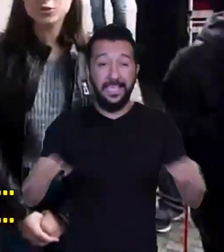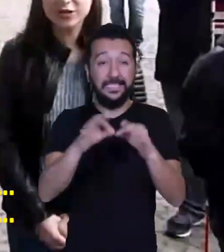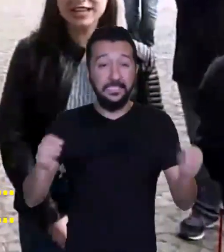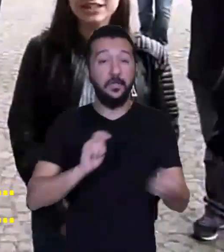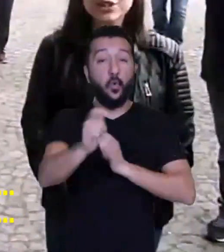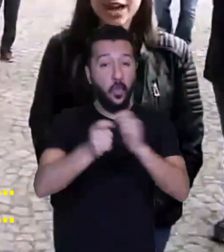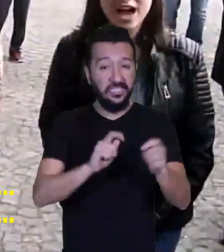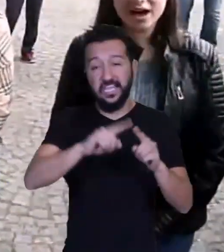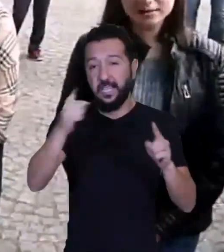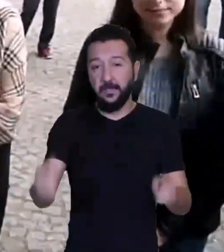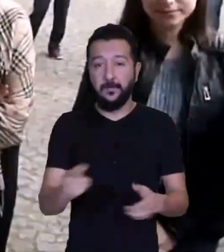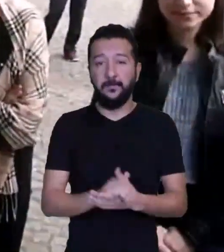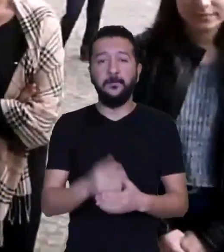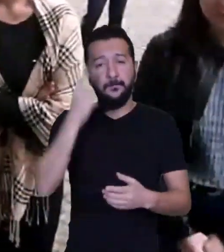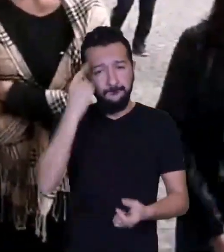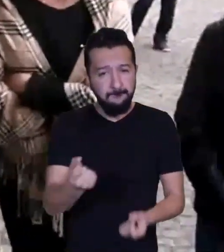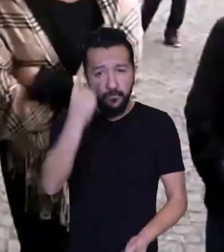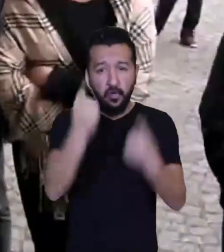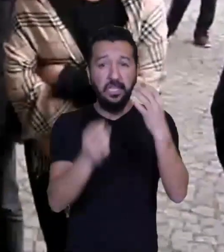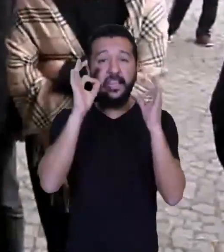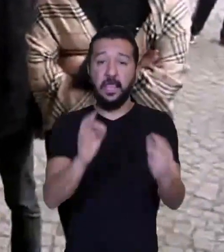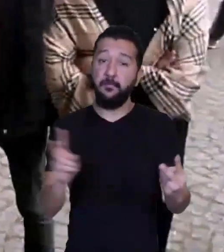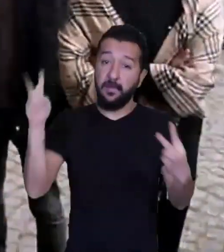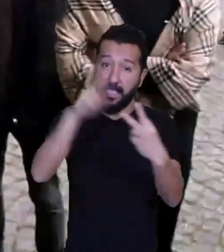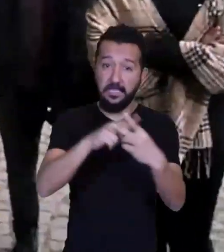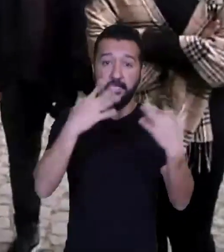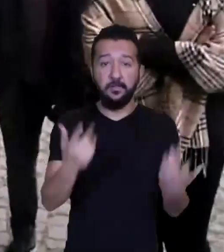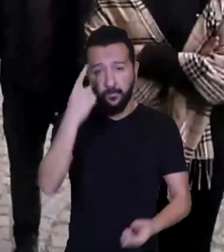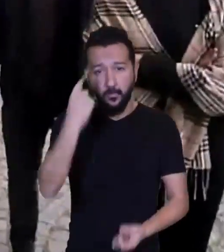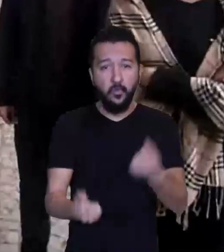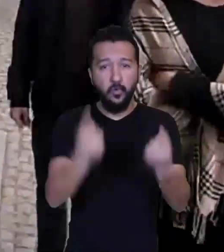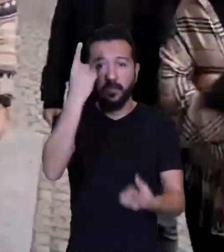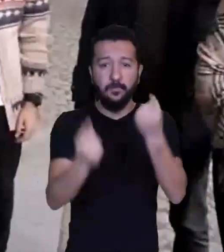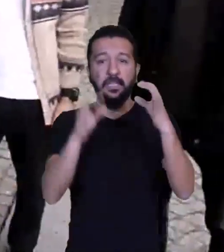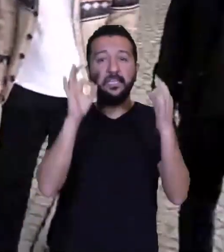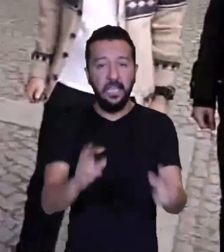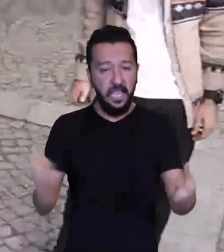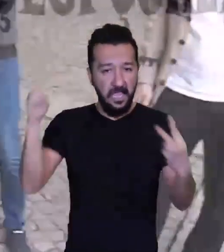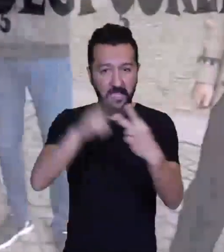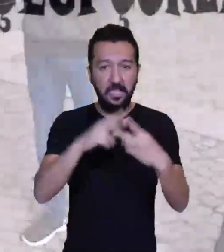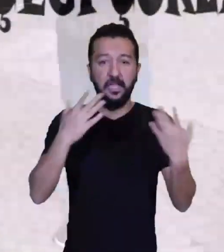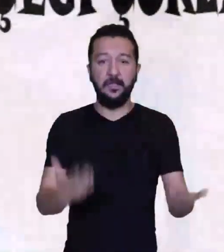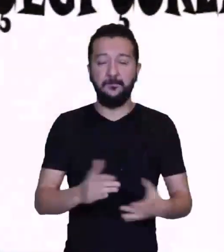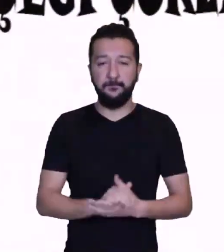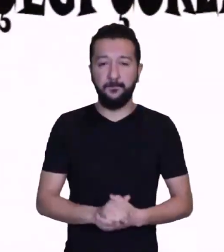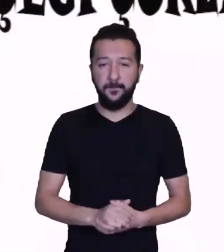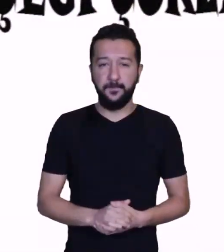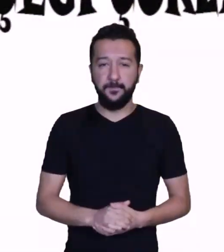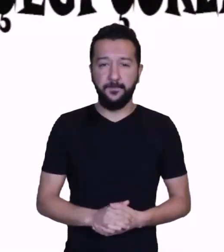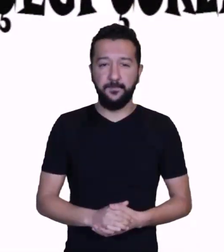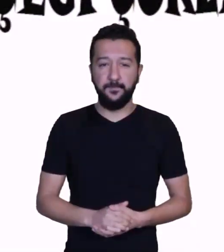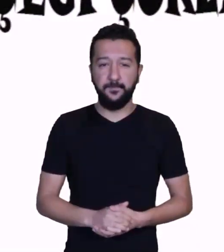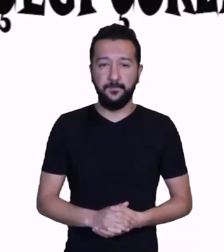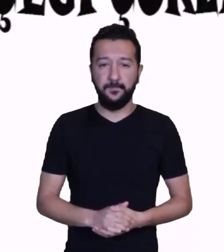engelsiz kullanıncaya! Üretime tam katılıncaya! Üretime tam katılıncaya! Tombul harflerle du,